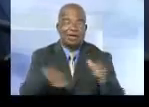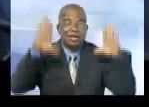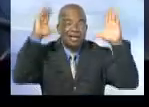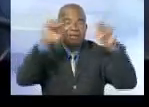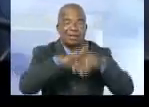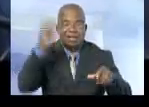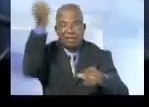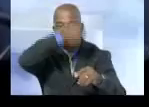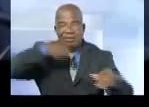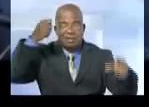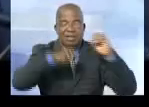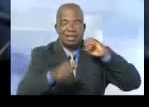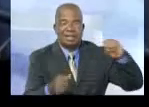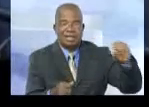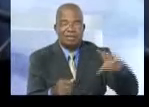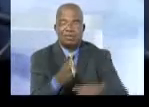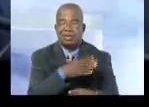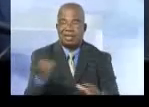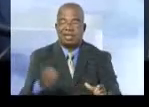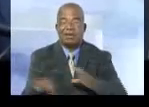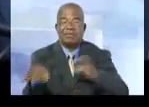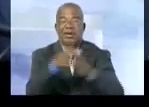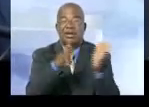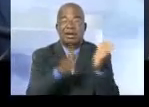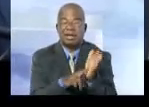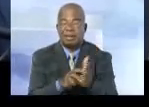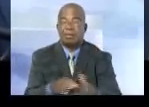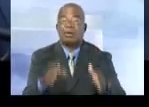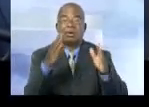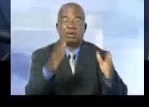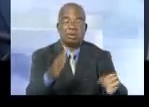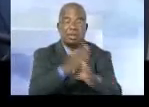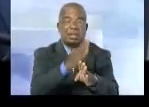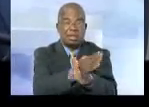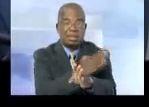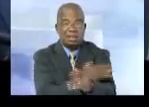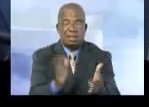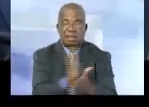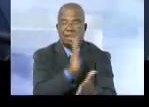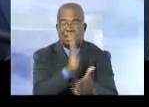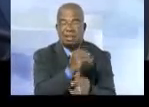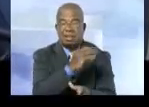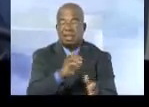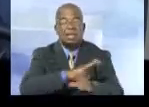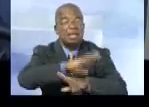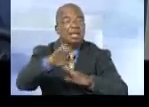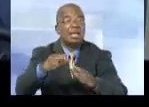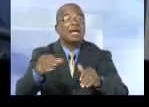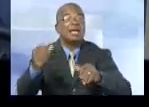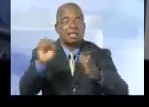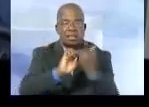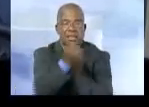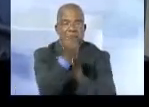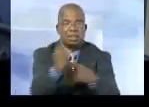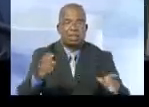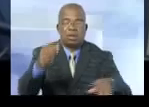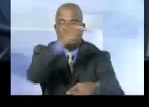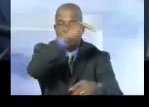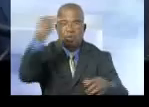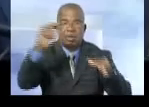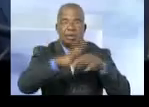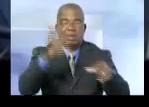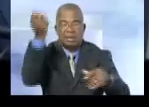gouvernement et également lui rendre compte de l'évolution des dossiers au niveau de la CEDEAO et